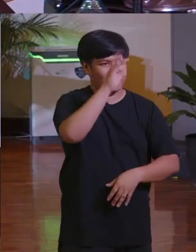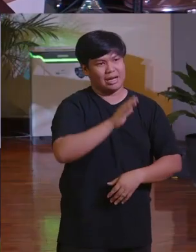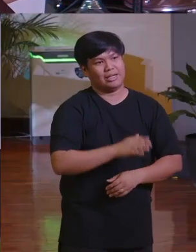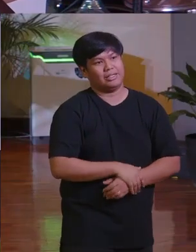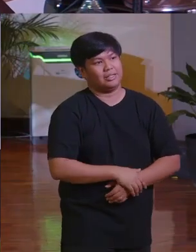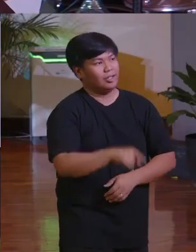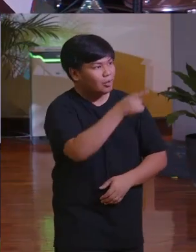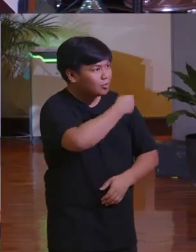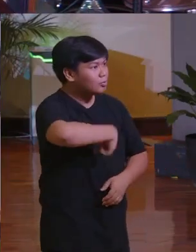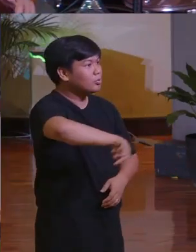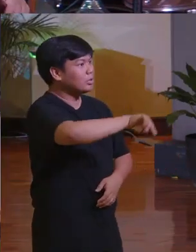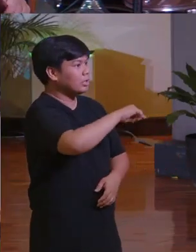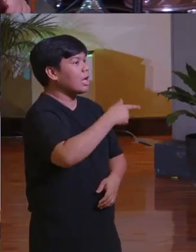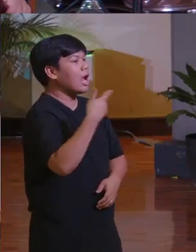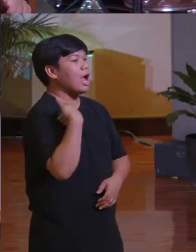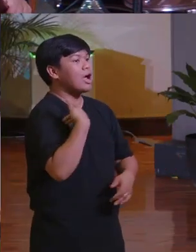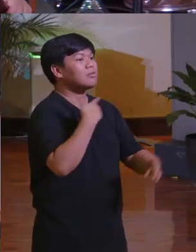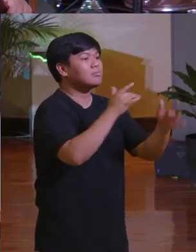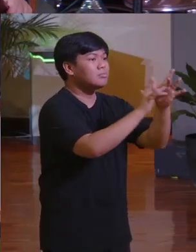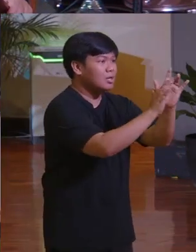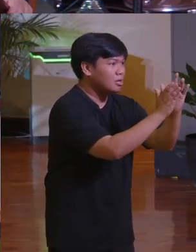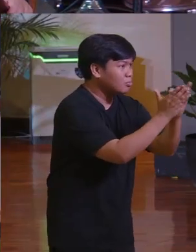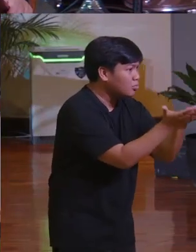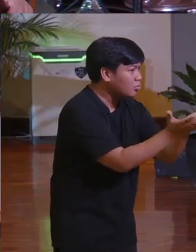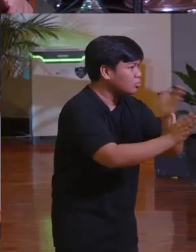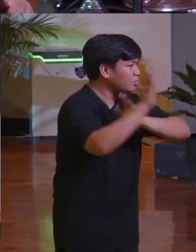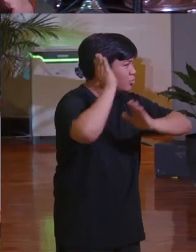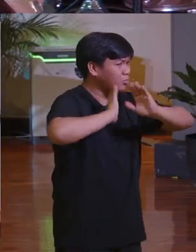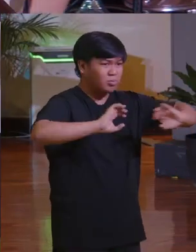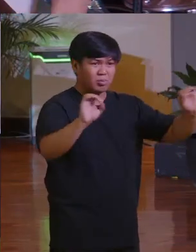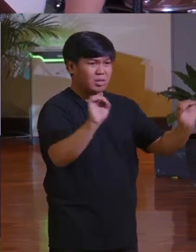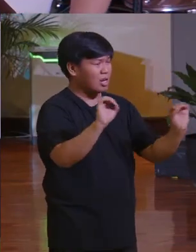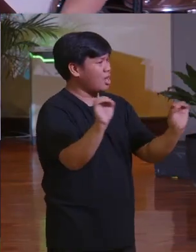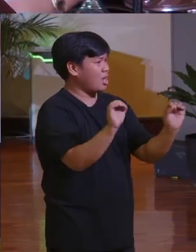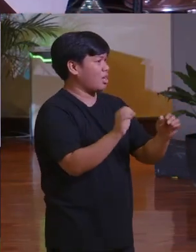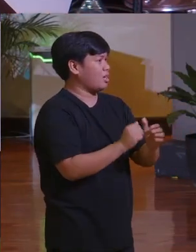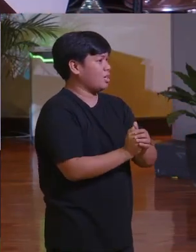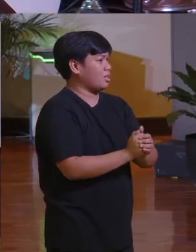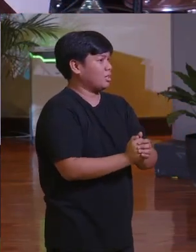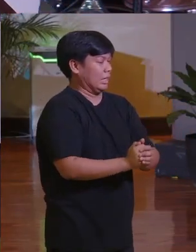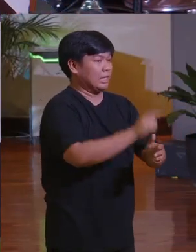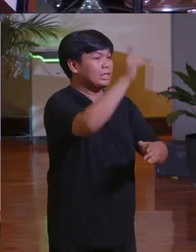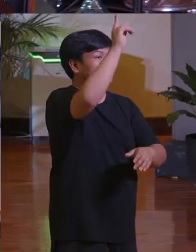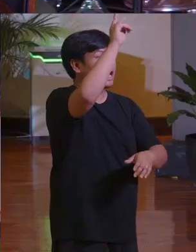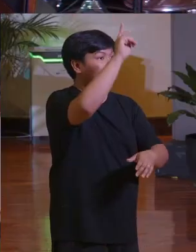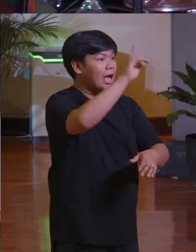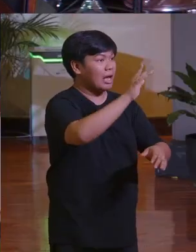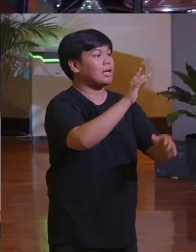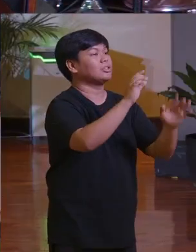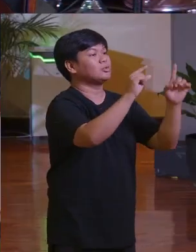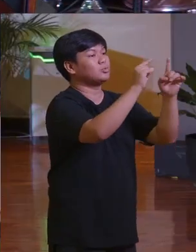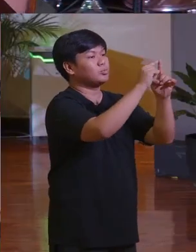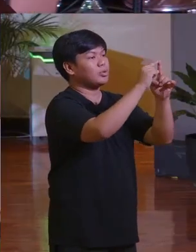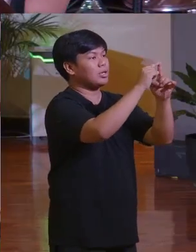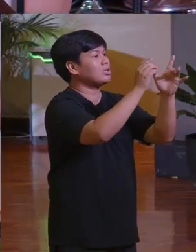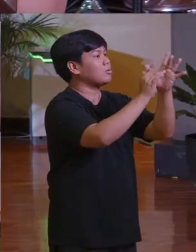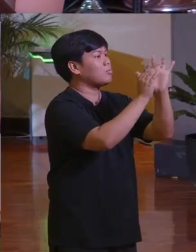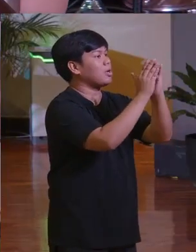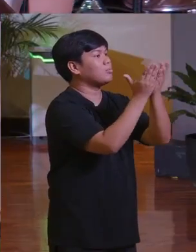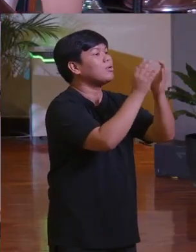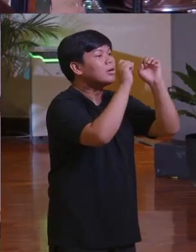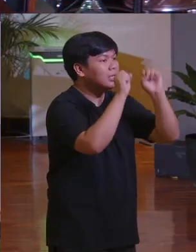Taglay naman natin ang kanyang salita na makapangyarihan. Ang kanyang salita ang magbabago ng ating mga